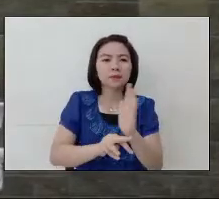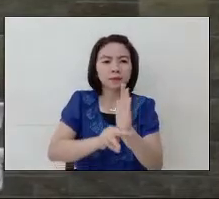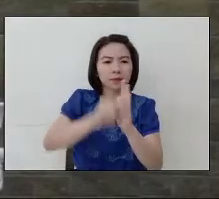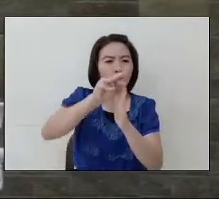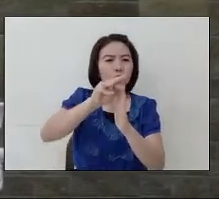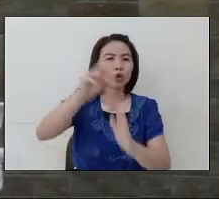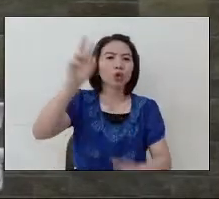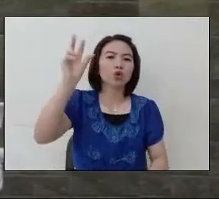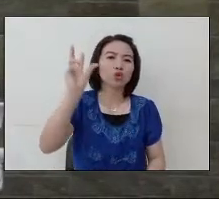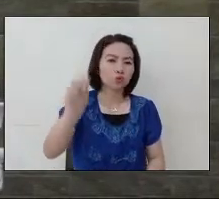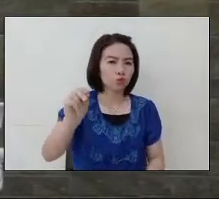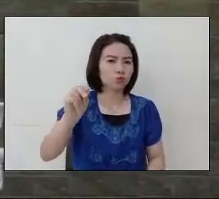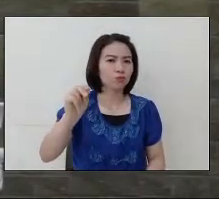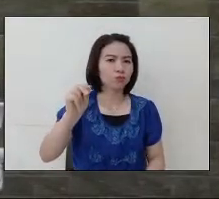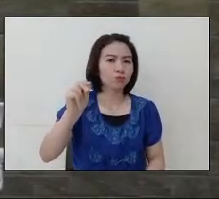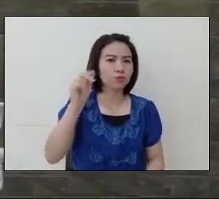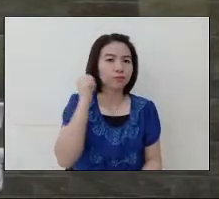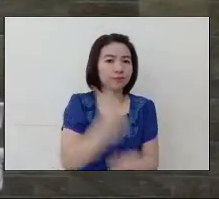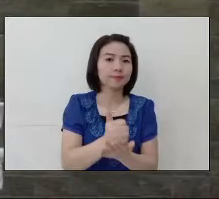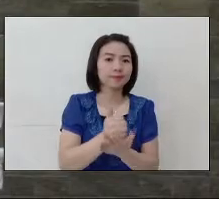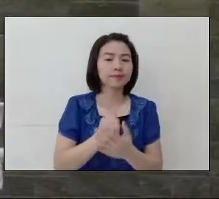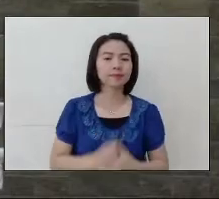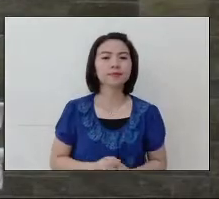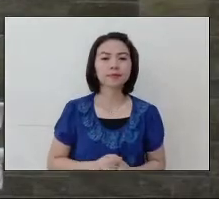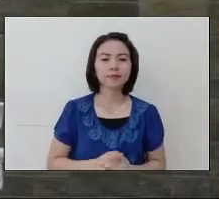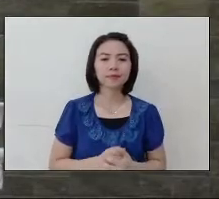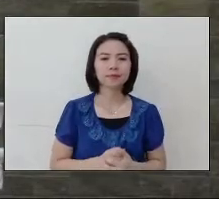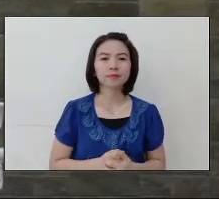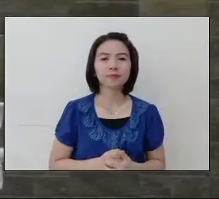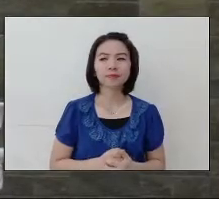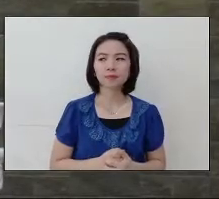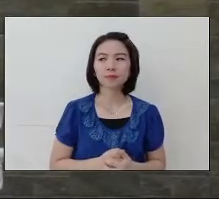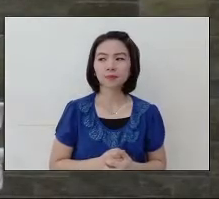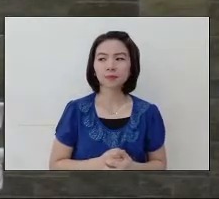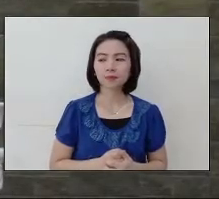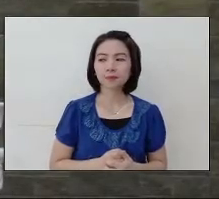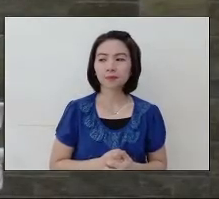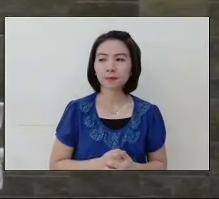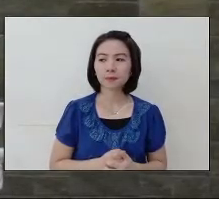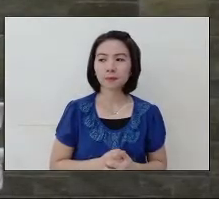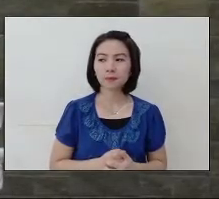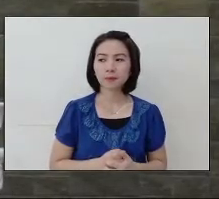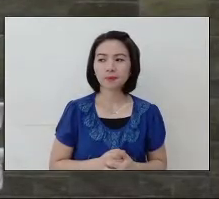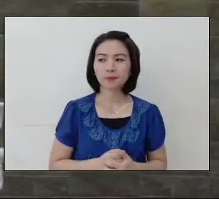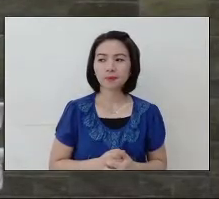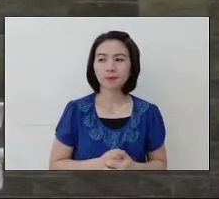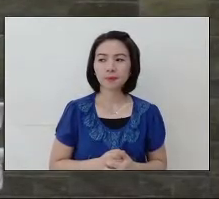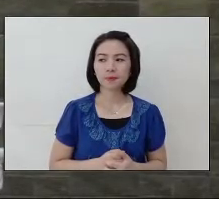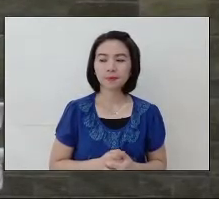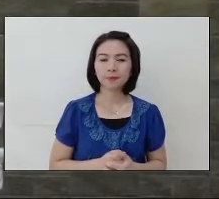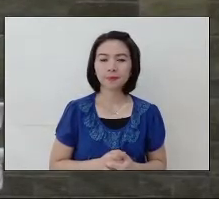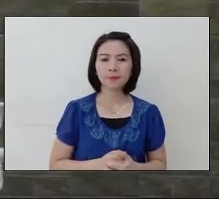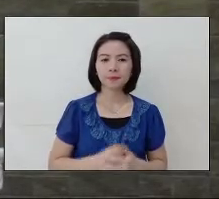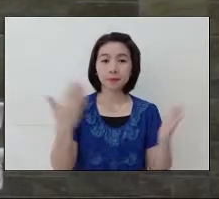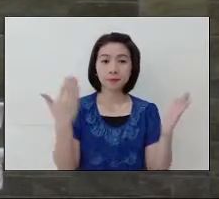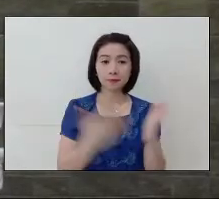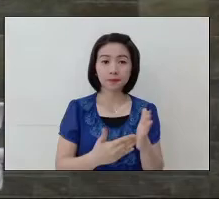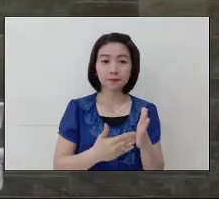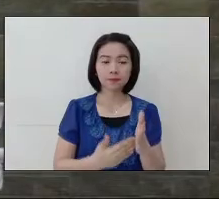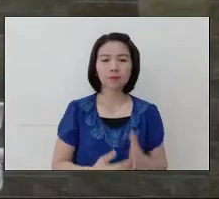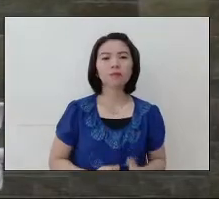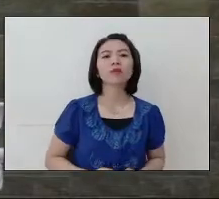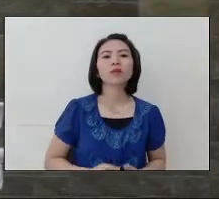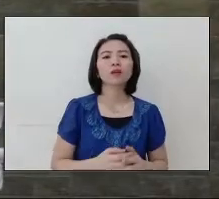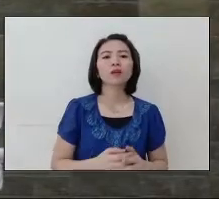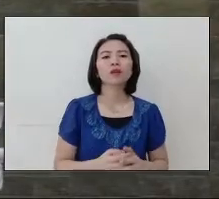No sir, no sir. Mamaya sasabihin ko kung bakit binabanggit ko po ito. Alright? Now, aging is